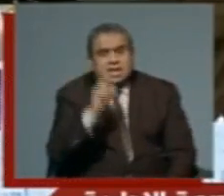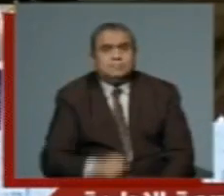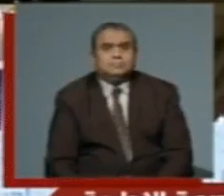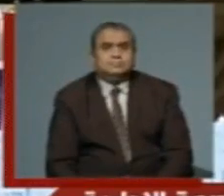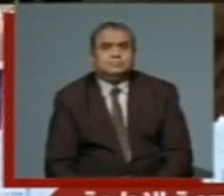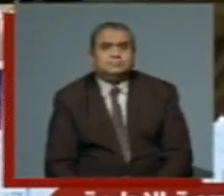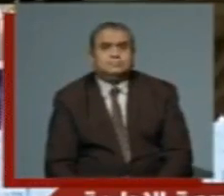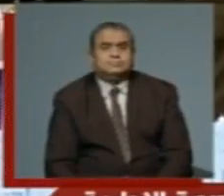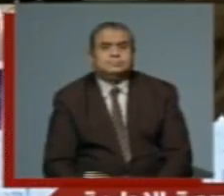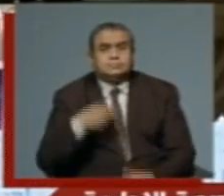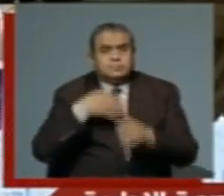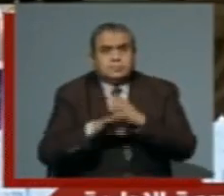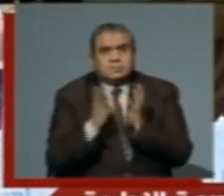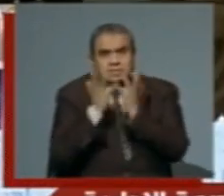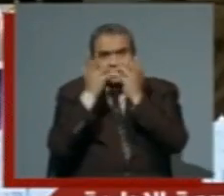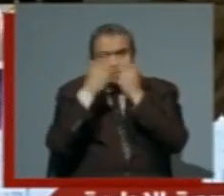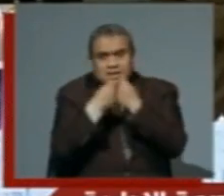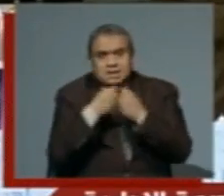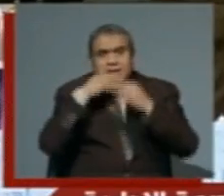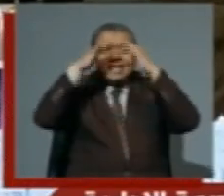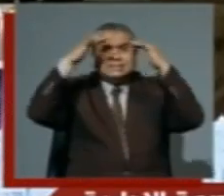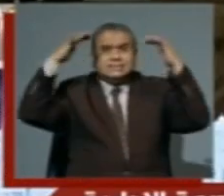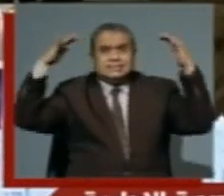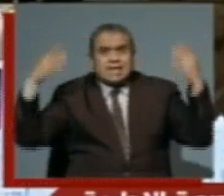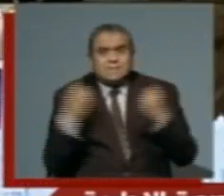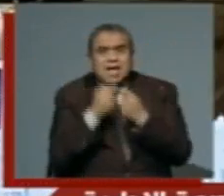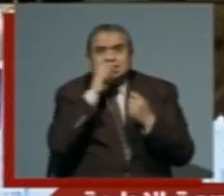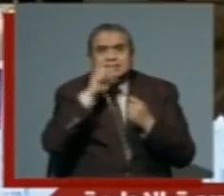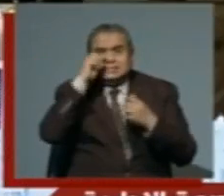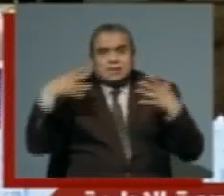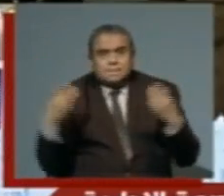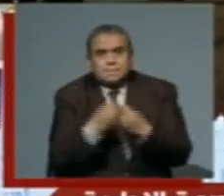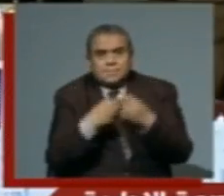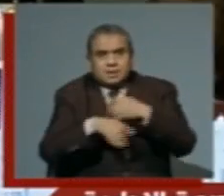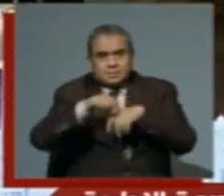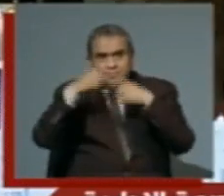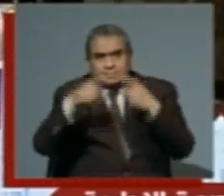التكامل ما بين الاديان السماويه وداخل من في دار القران